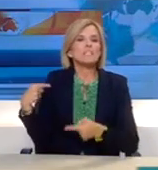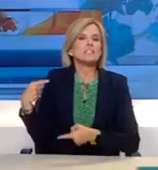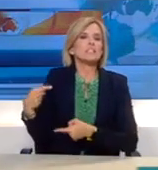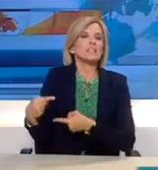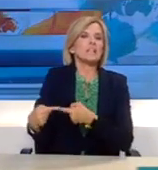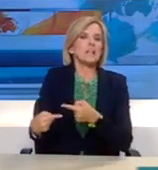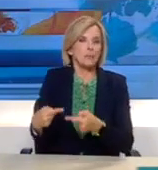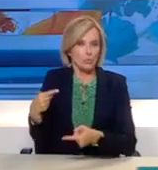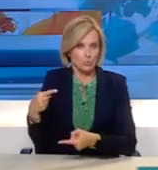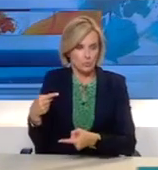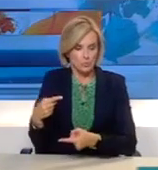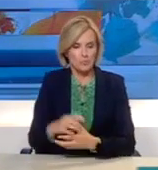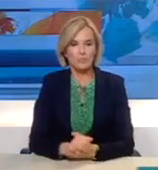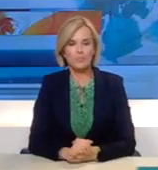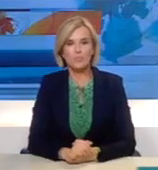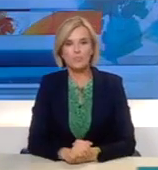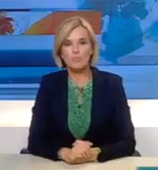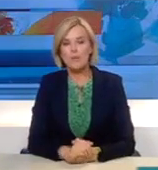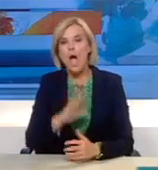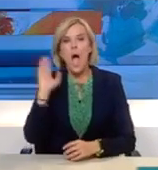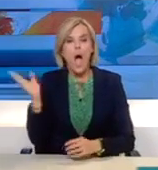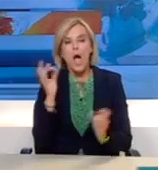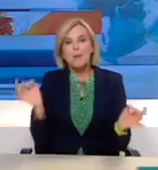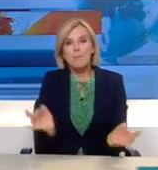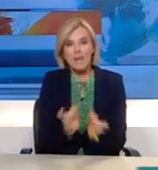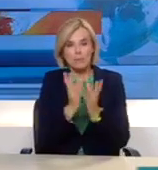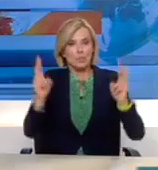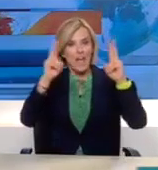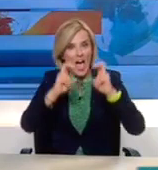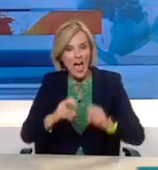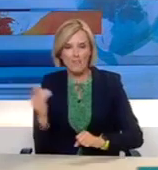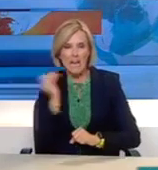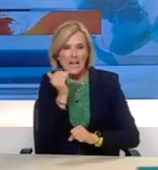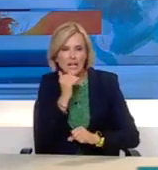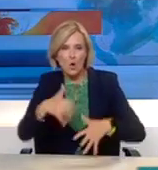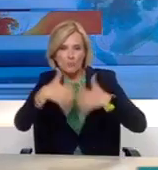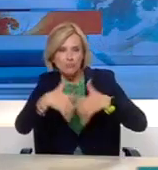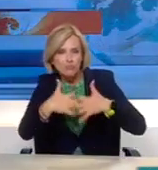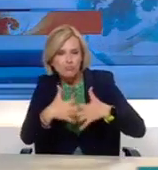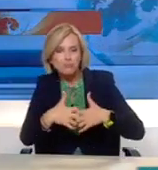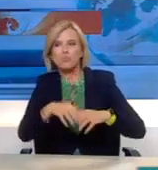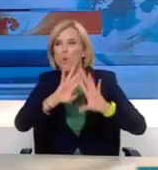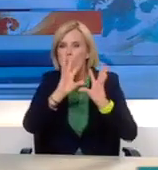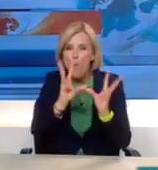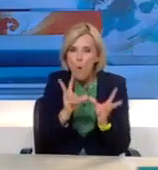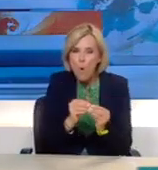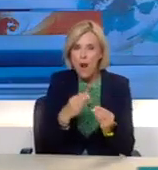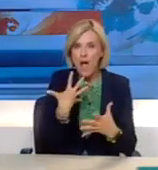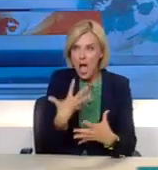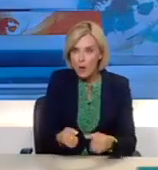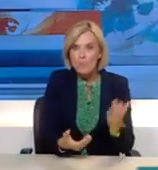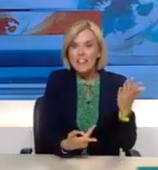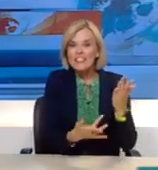Ωστόσο, σε έναν υπερρεαλιστικό επιταχυνόμενο κόσμο της έρευνας για τον ιό SARS-CoV-2 που προκαλεί την νόσο